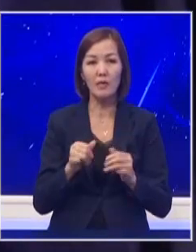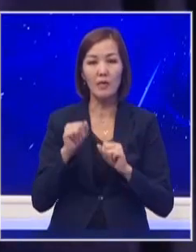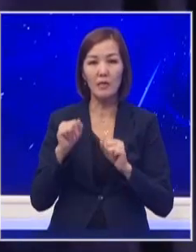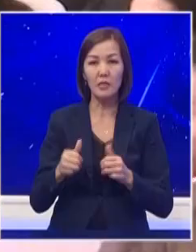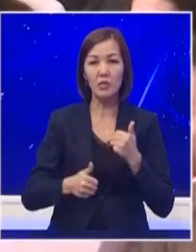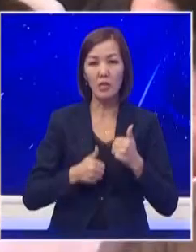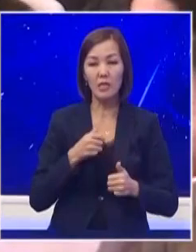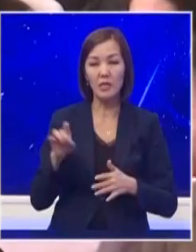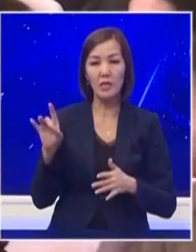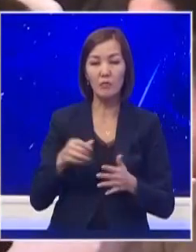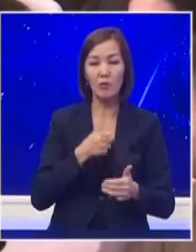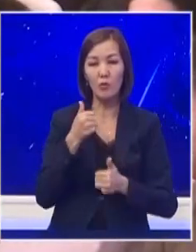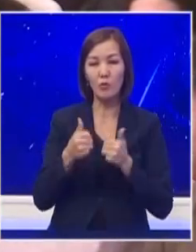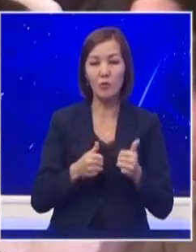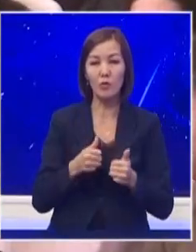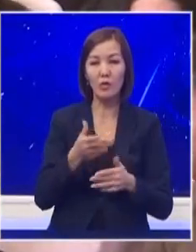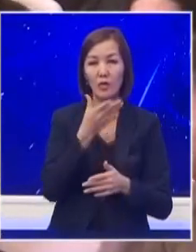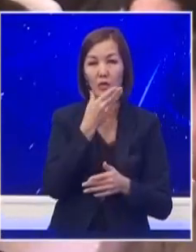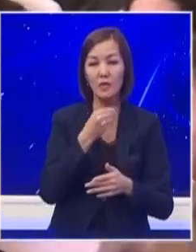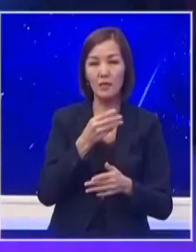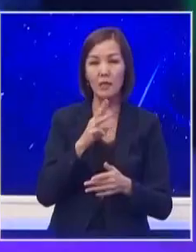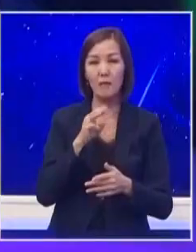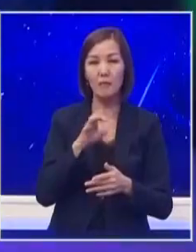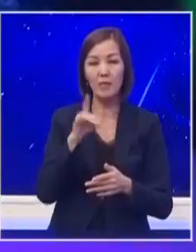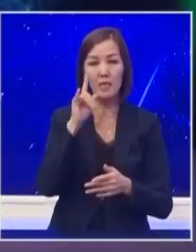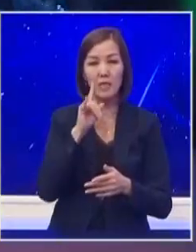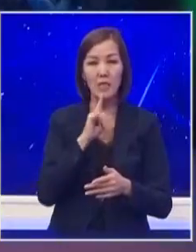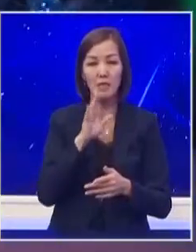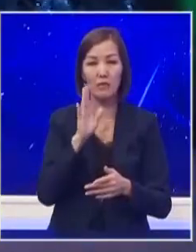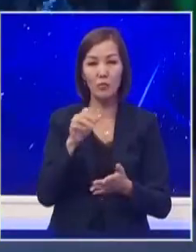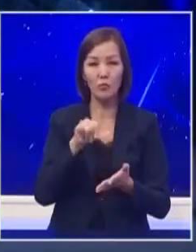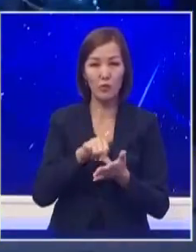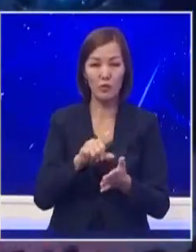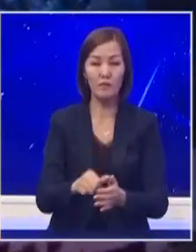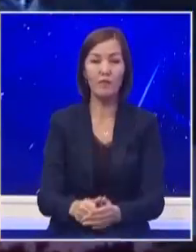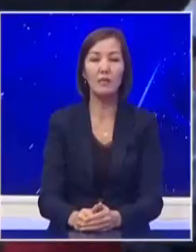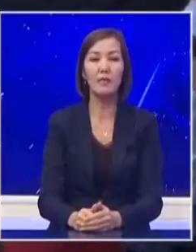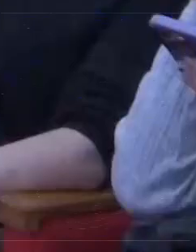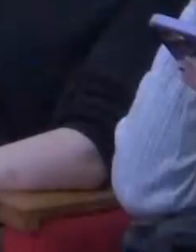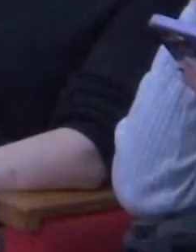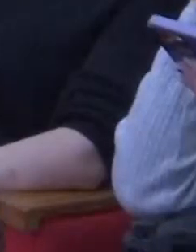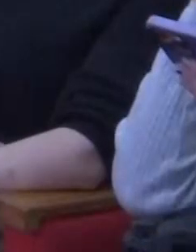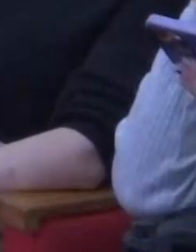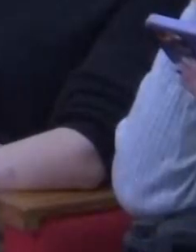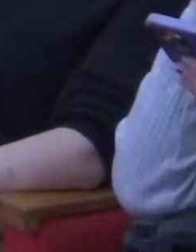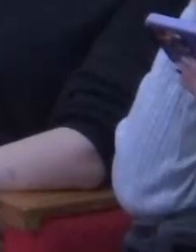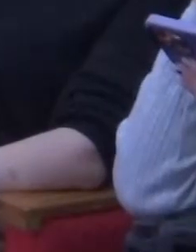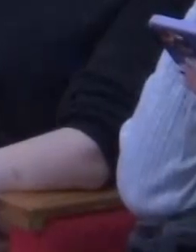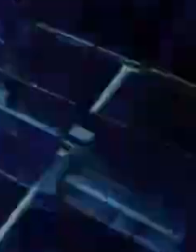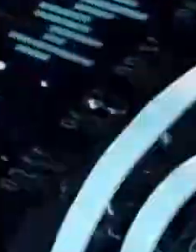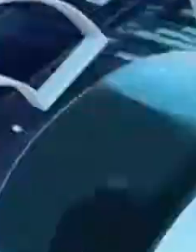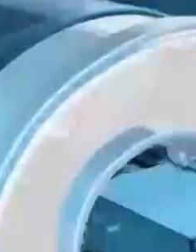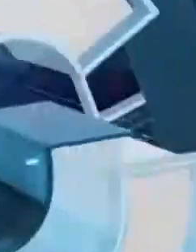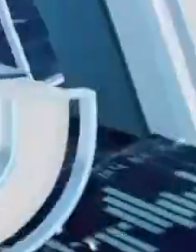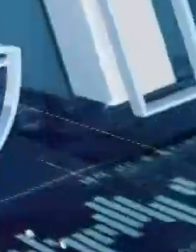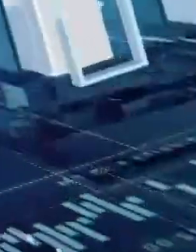Талдыкорган на республиканском конкурсе красоты Мисс Казахстан аружант ниибаева Ерлан азамбай телеканал жет су